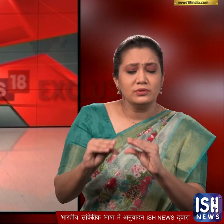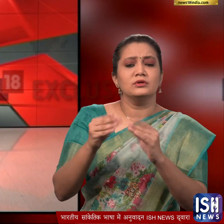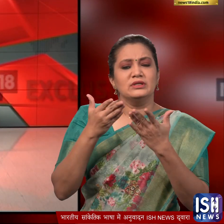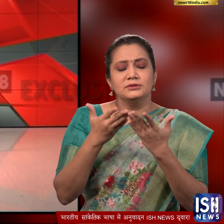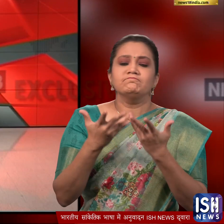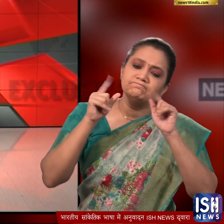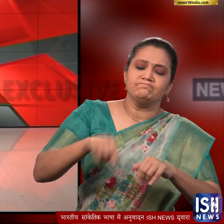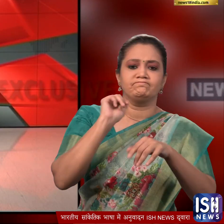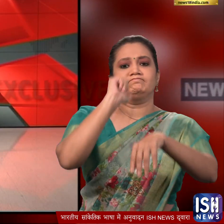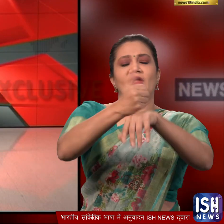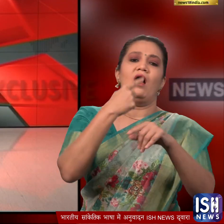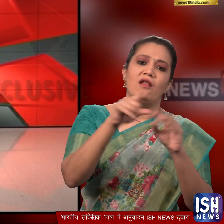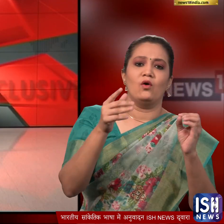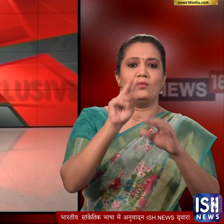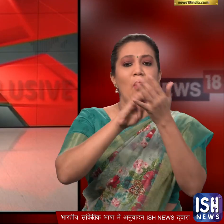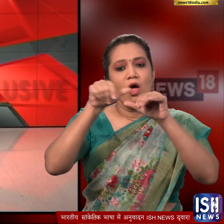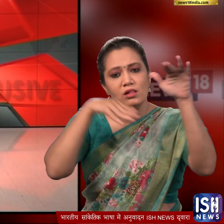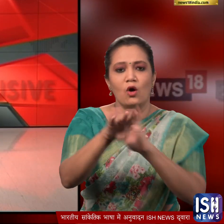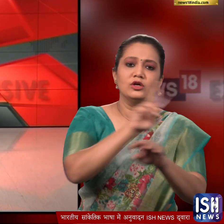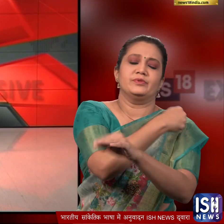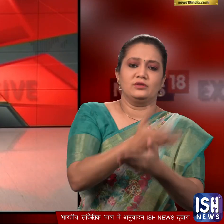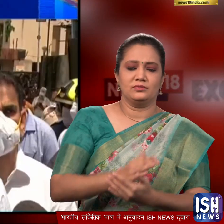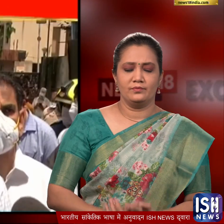के कारण इस मॉल में अस्पताल खोलने की इजाजत दी गई थी।